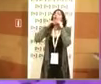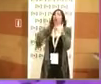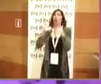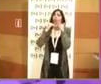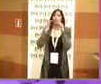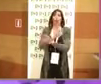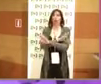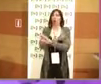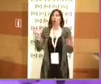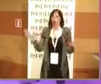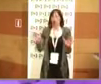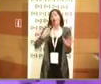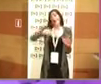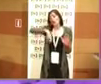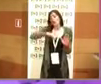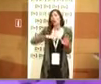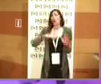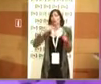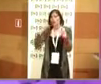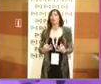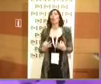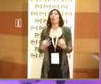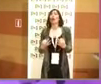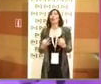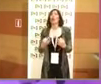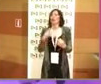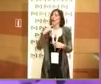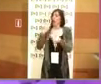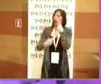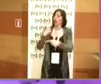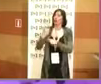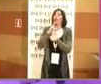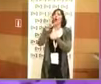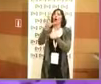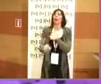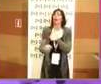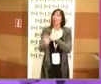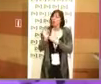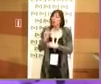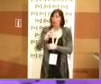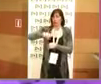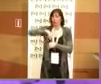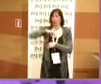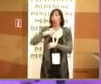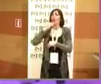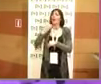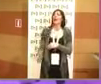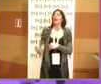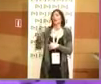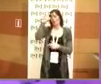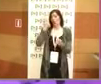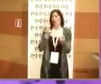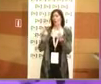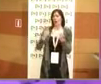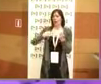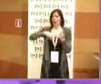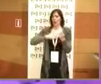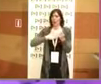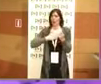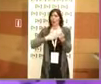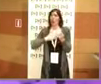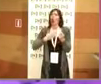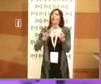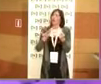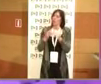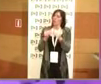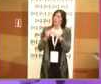E noi, certo, continueremo a dire, proprio noi, che grazie ai nostri governi abbiamo